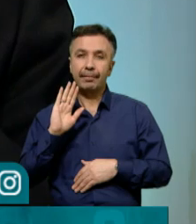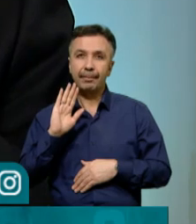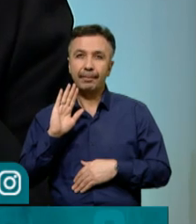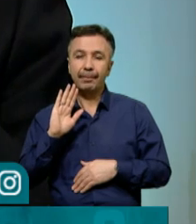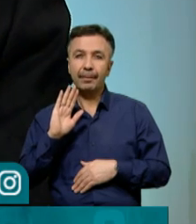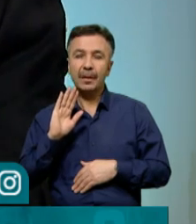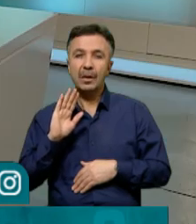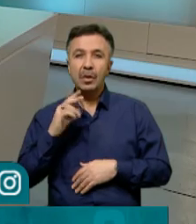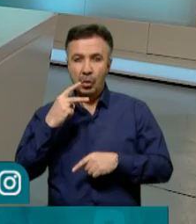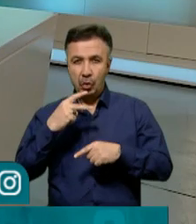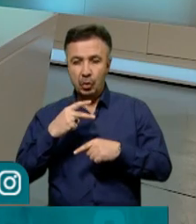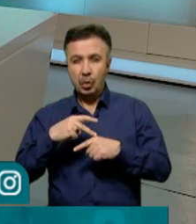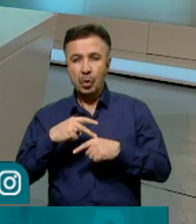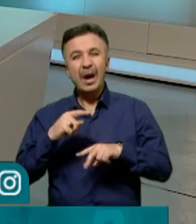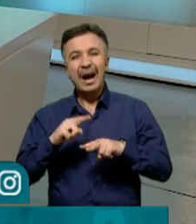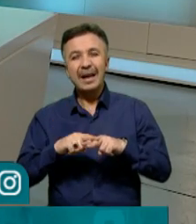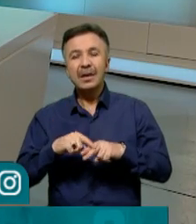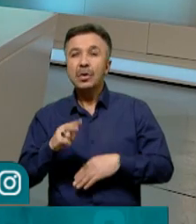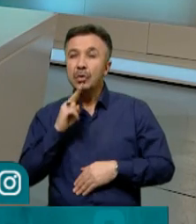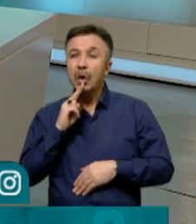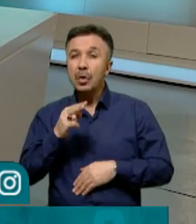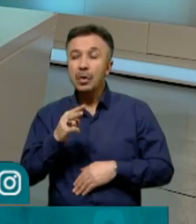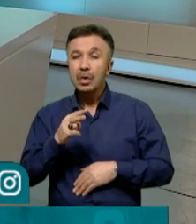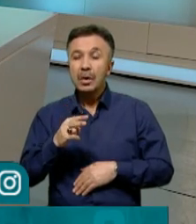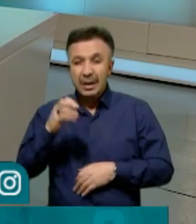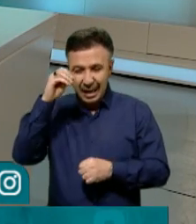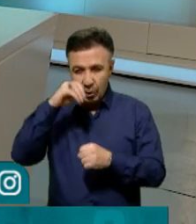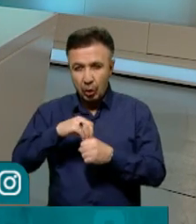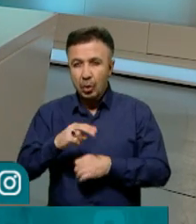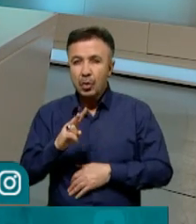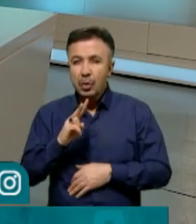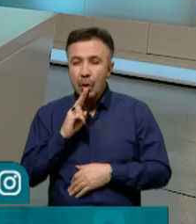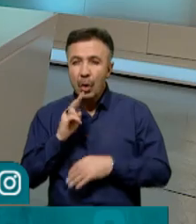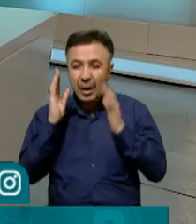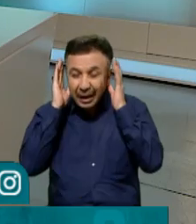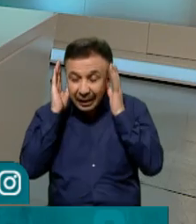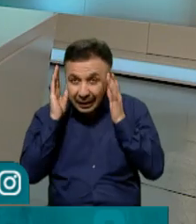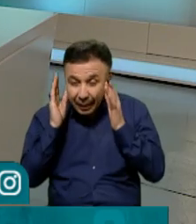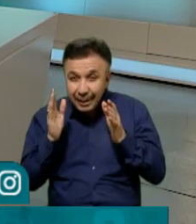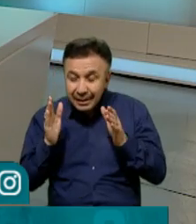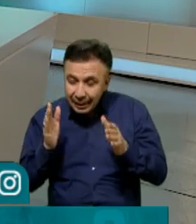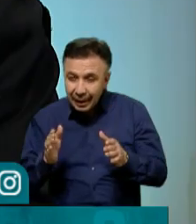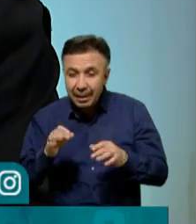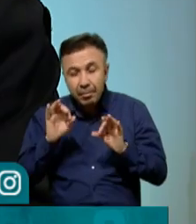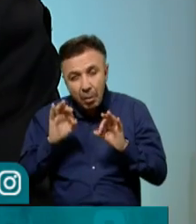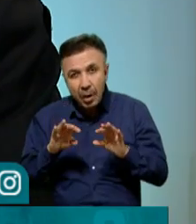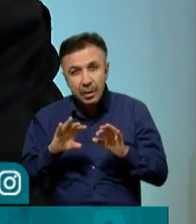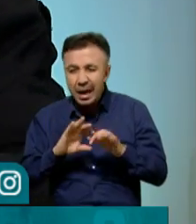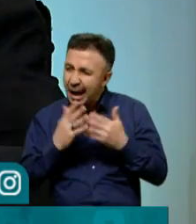ez-zuhrul ehir, son öğle. Vaktine yetişildiği halde kılınmayan son öğle namazını kılalım. Böylece ne